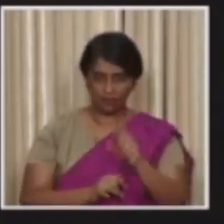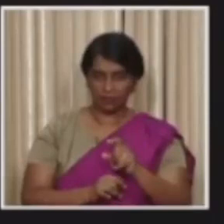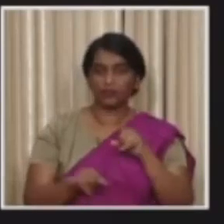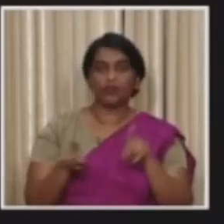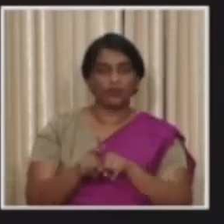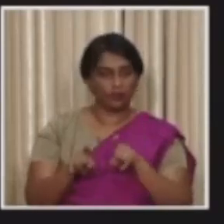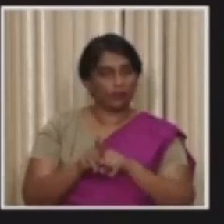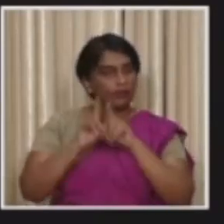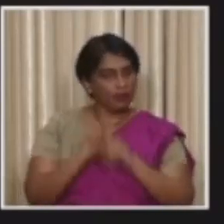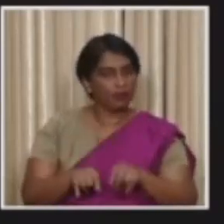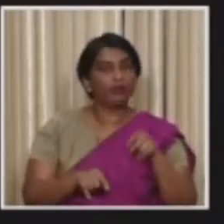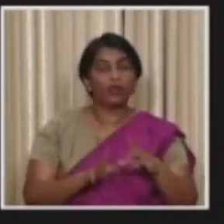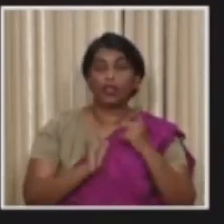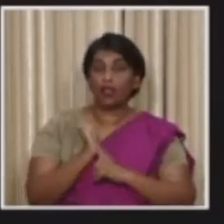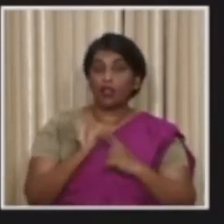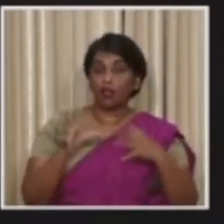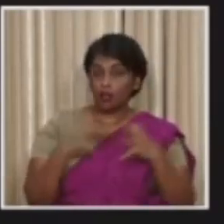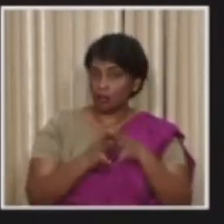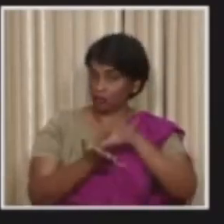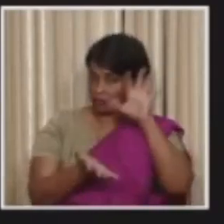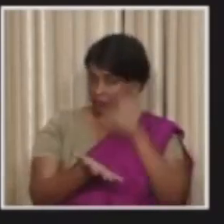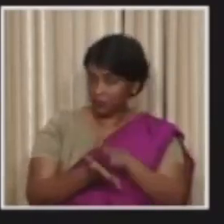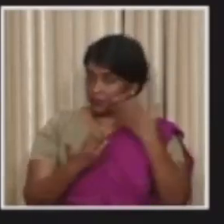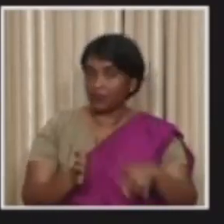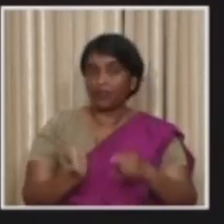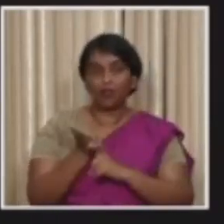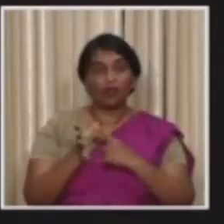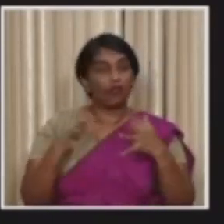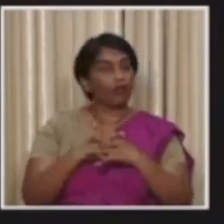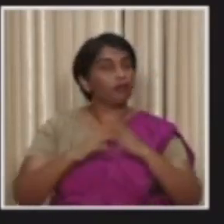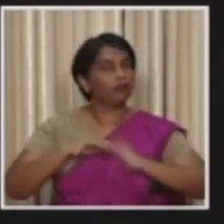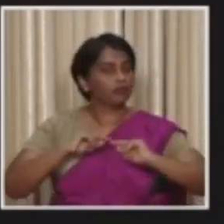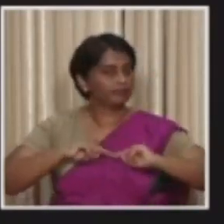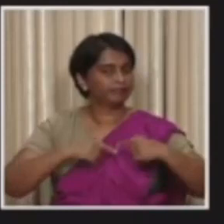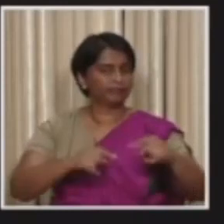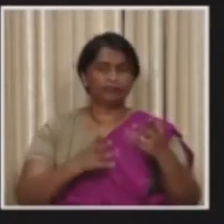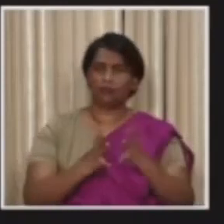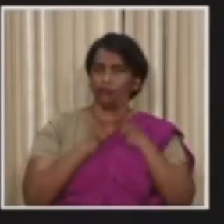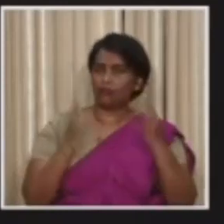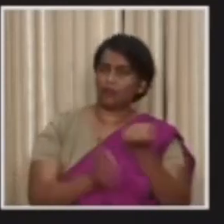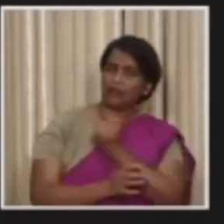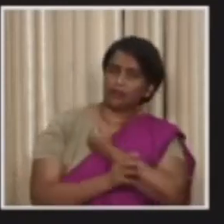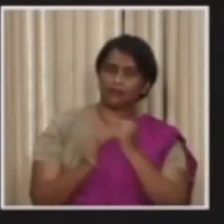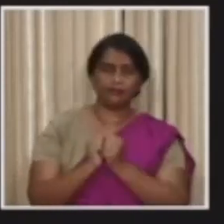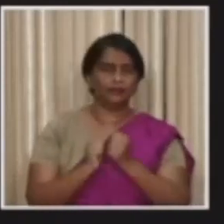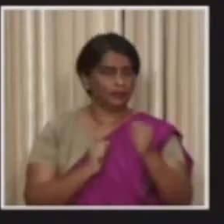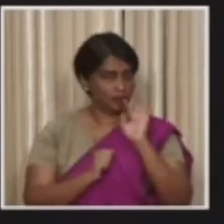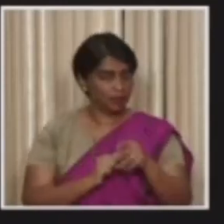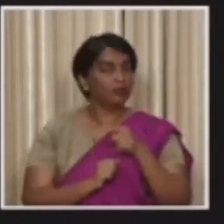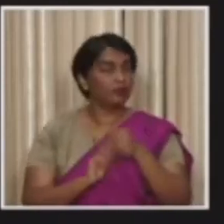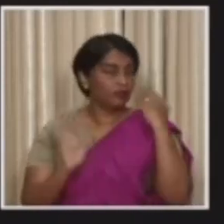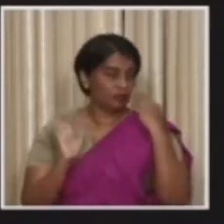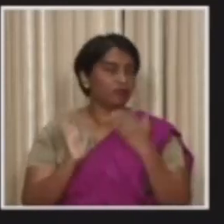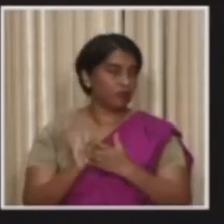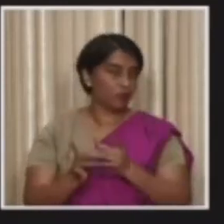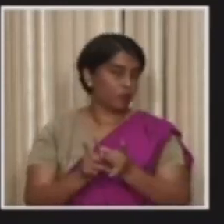ඒහා සමානවම මෙම නීතිය අද අපි ගෙනාවට මේ නීතිය ක්‍රියාත්මක කිරීමේදී මොනතරම් කැපවීමකින් එය කටයුතු කරනවාද කියන එක